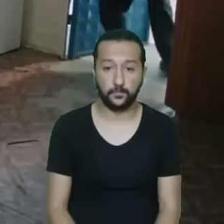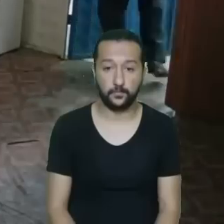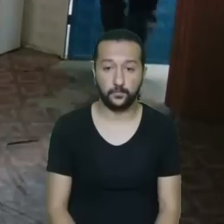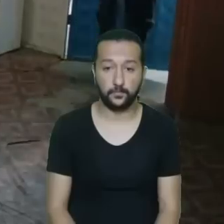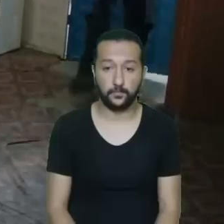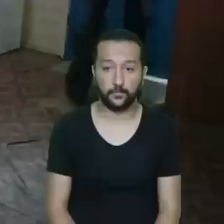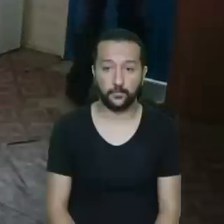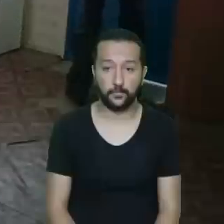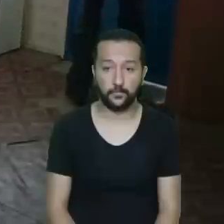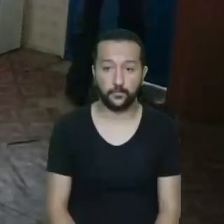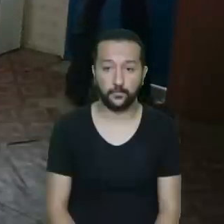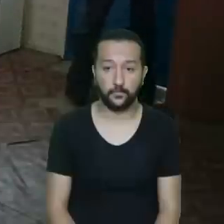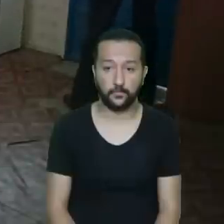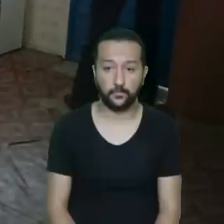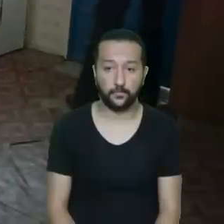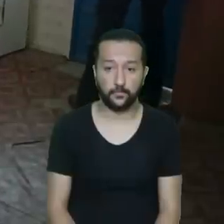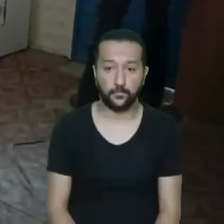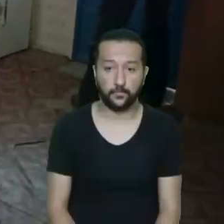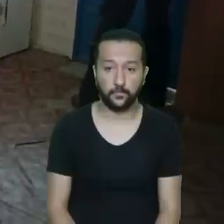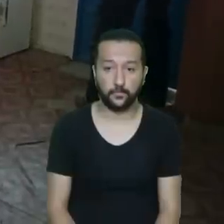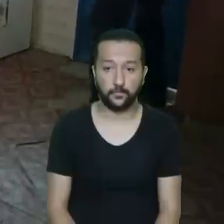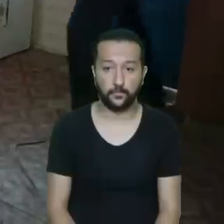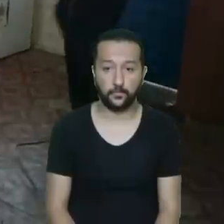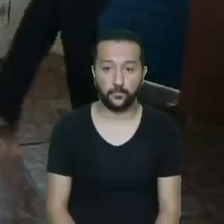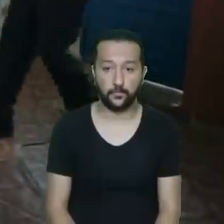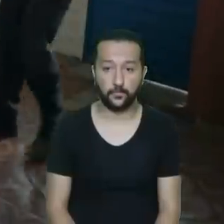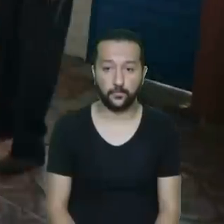Cemil kapıdan dışarı bakıp telaşla içeri girerek kapıyı kapattı.